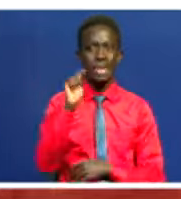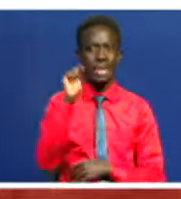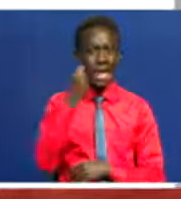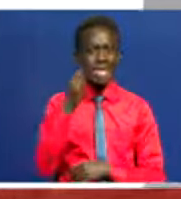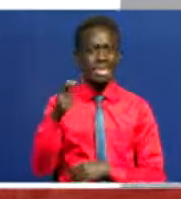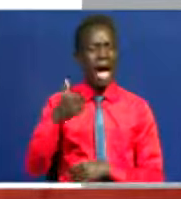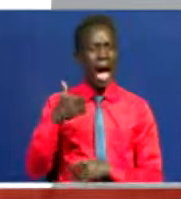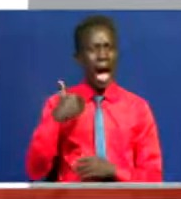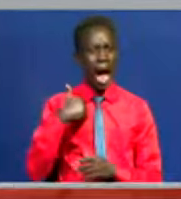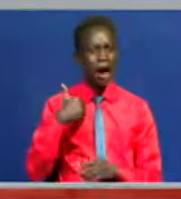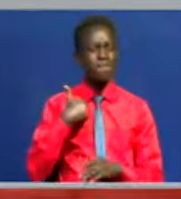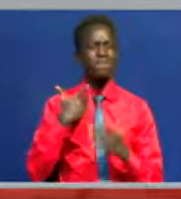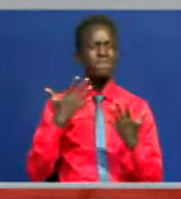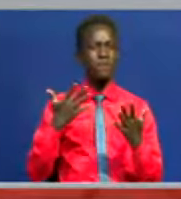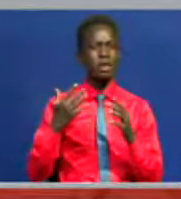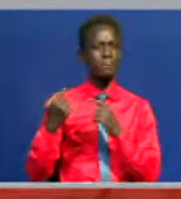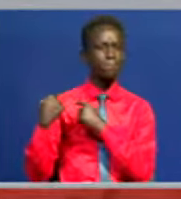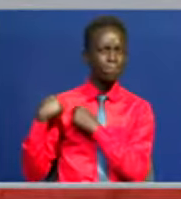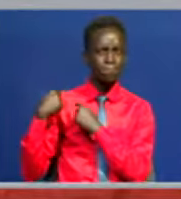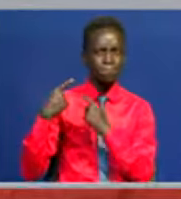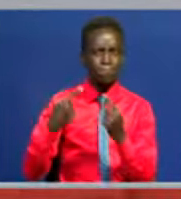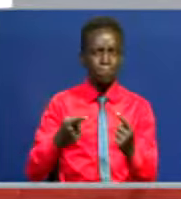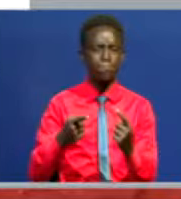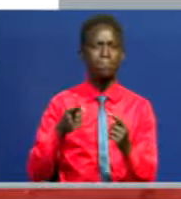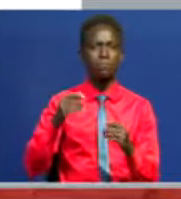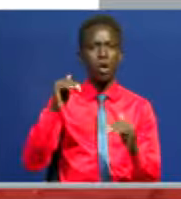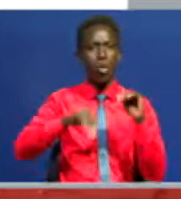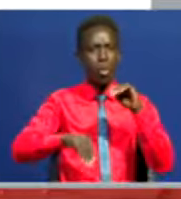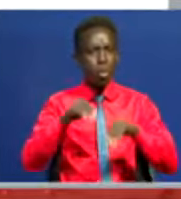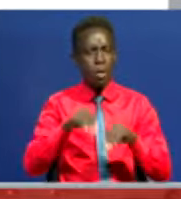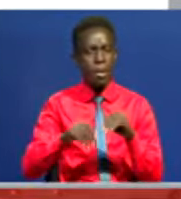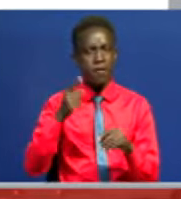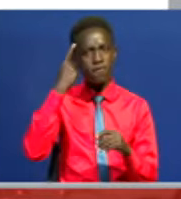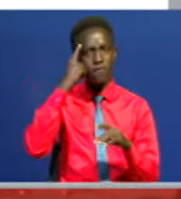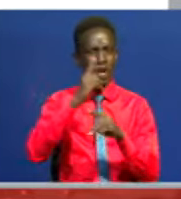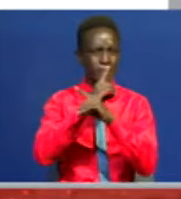kuchangia katika vikosi vya kudumisha amani katika